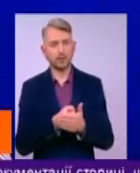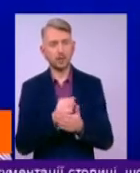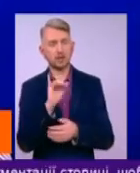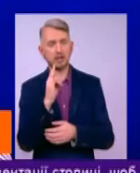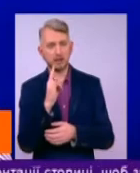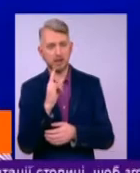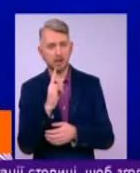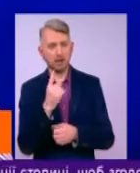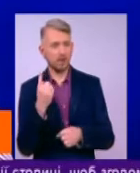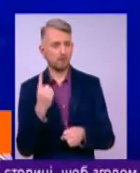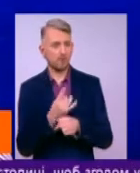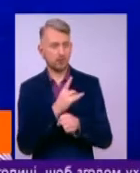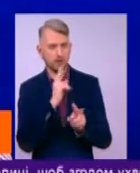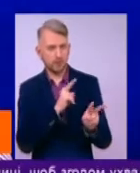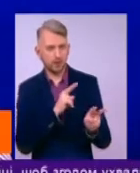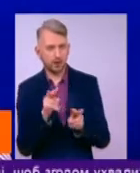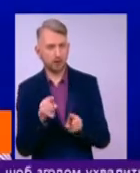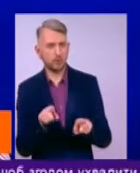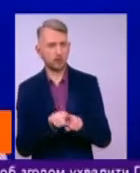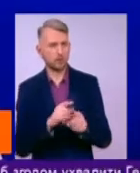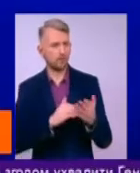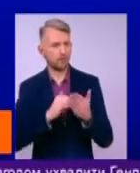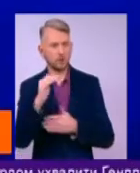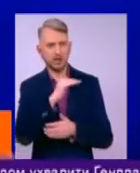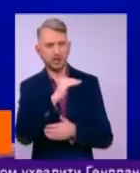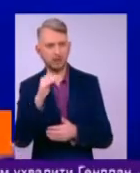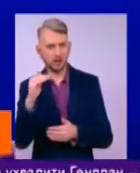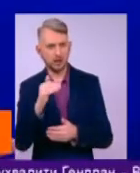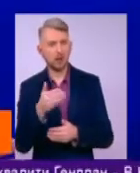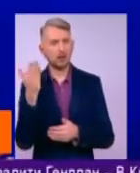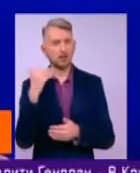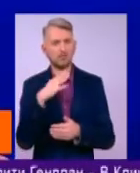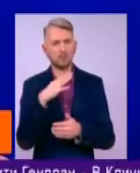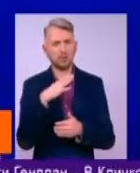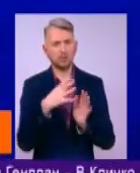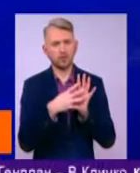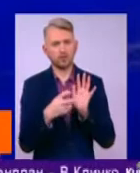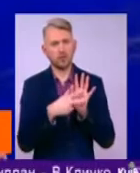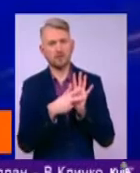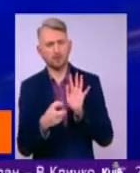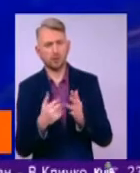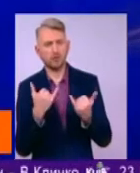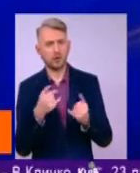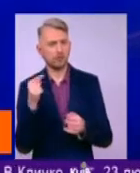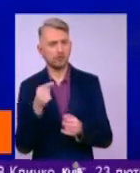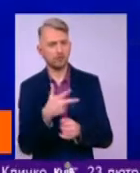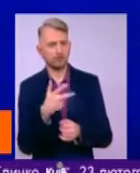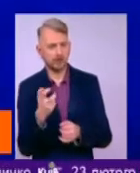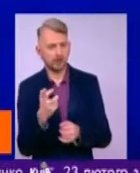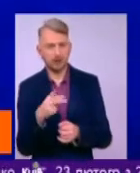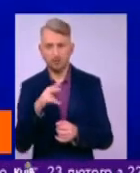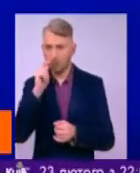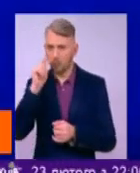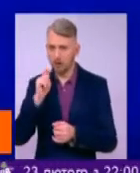дитини. Вперше спостерігаємо такий високий рівень. То було 900, 800, то зараз 1300 по